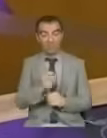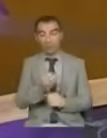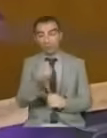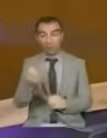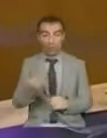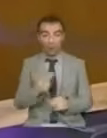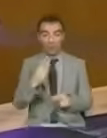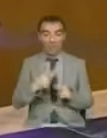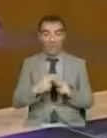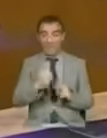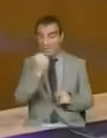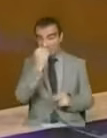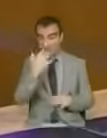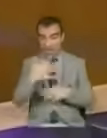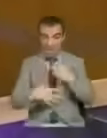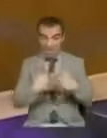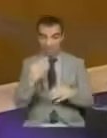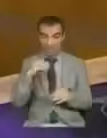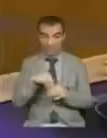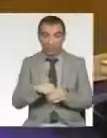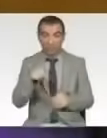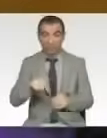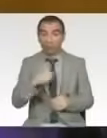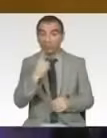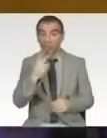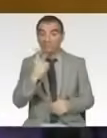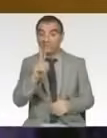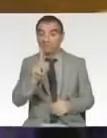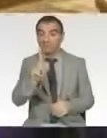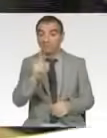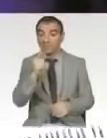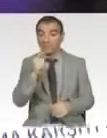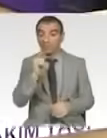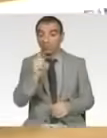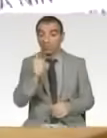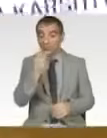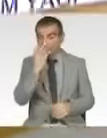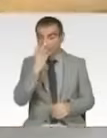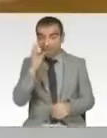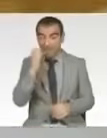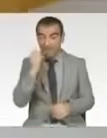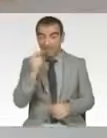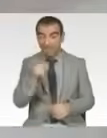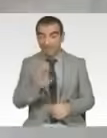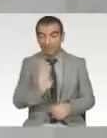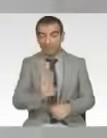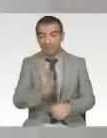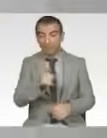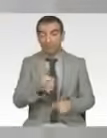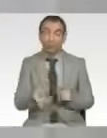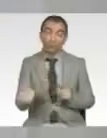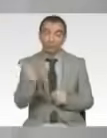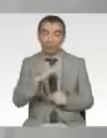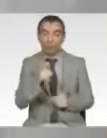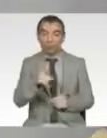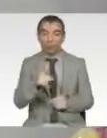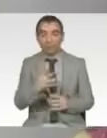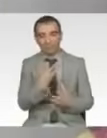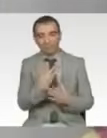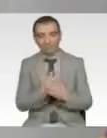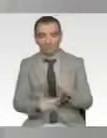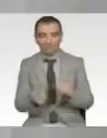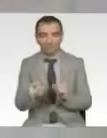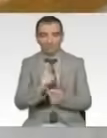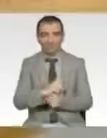hızlı şekilde kana karıştığı için. Biz bunu 21 gün bekletiyoruz. 21 gün sonra, süzdükten sonra